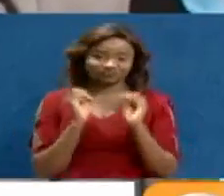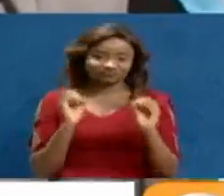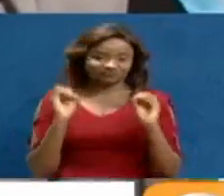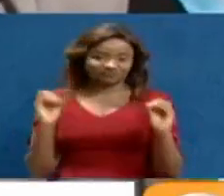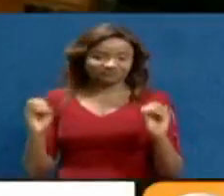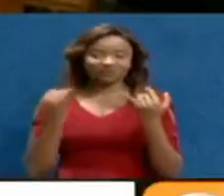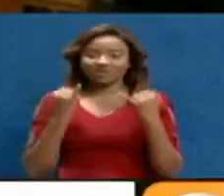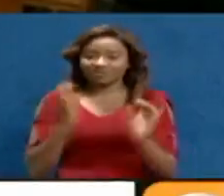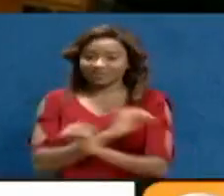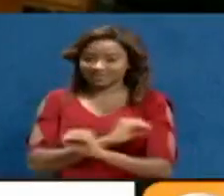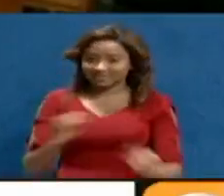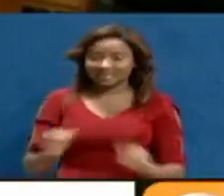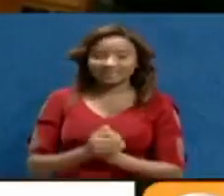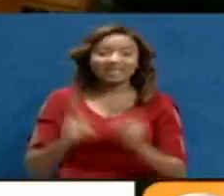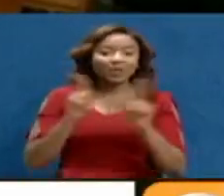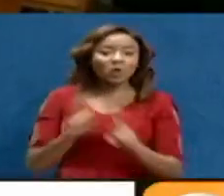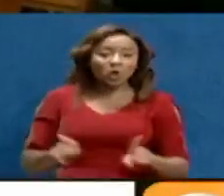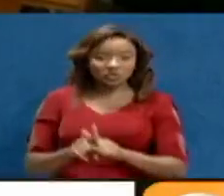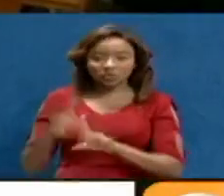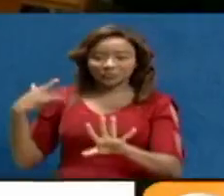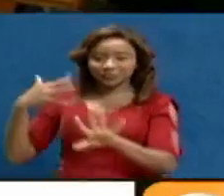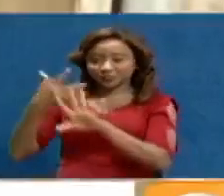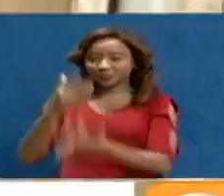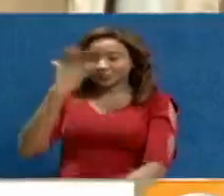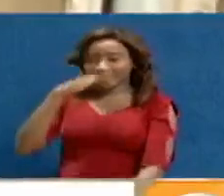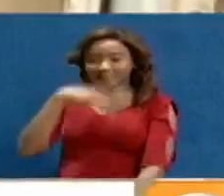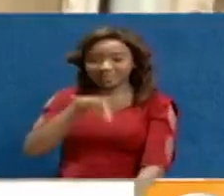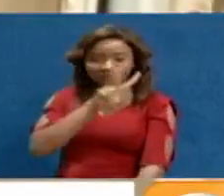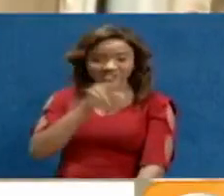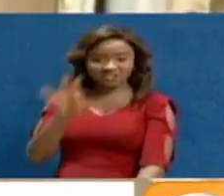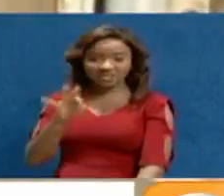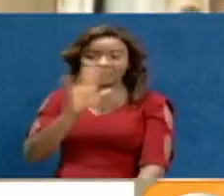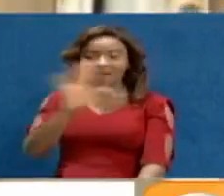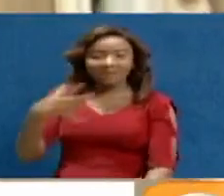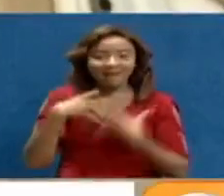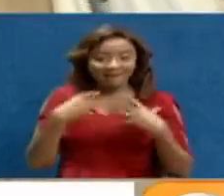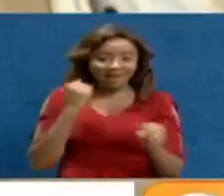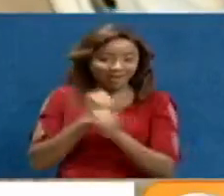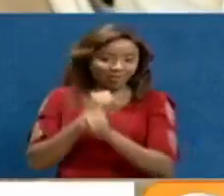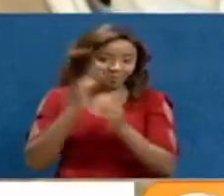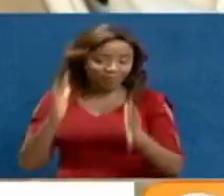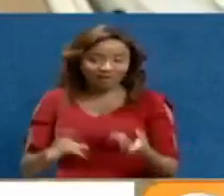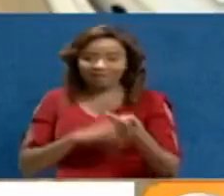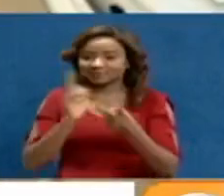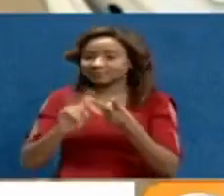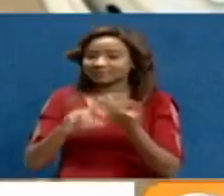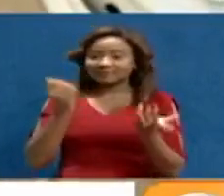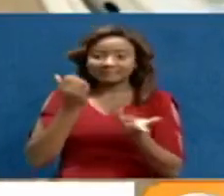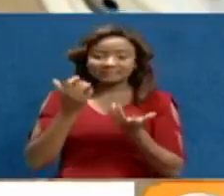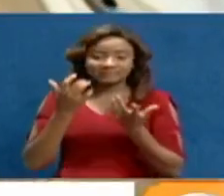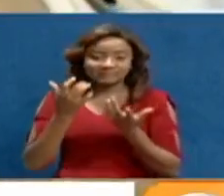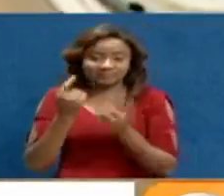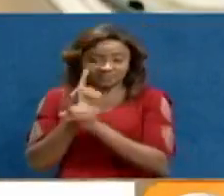will not be implemented. Siku ya 23 hii leo, tangu wauguzi, maafisa wa tabibu na